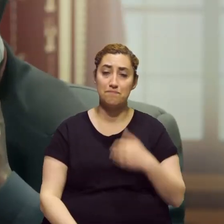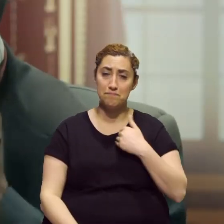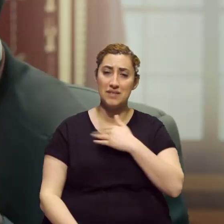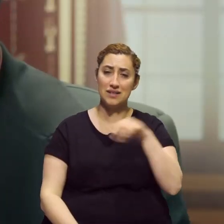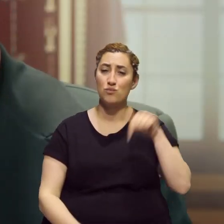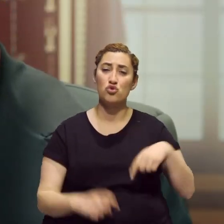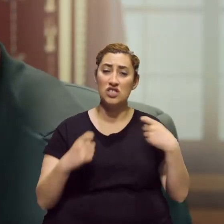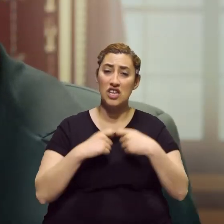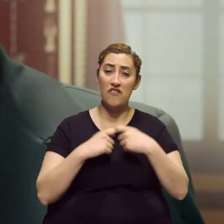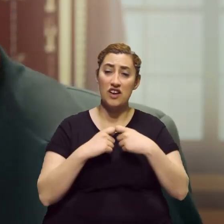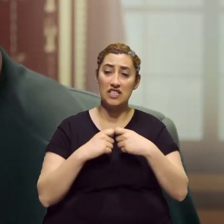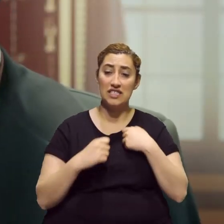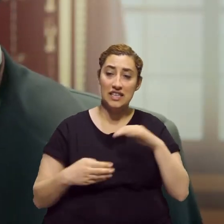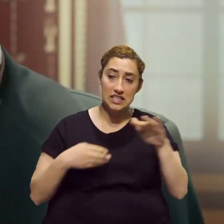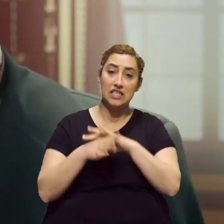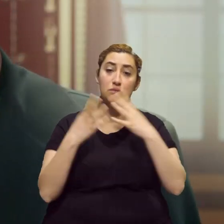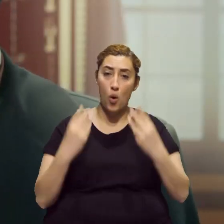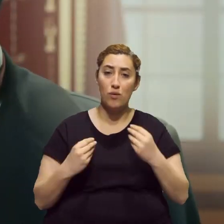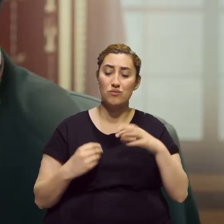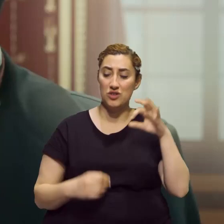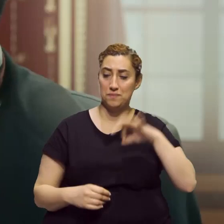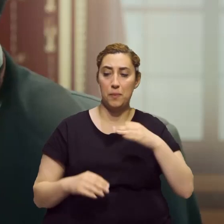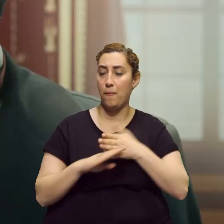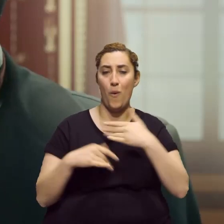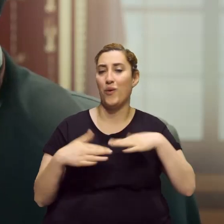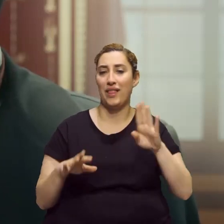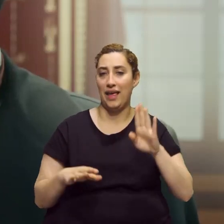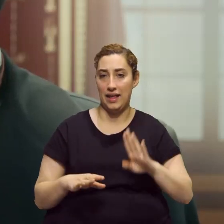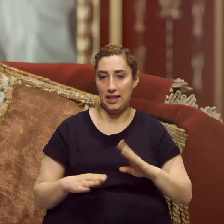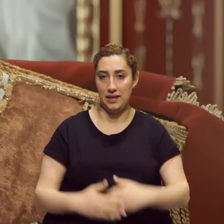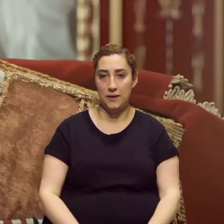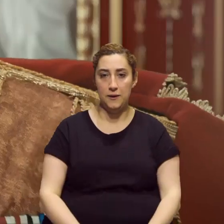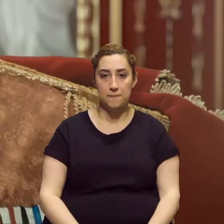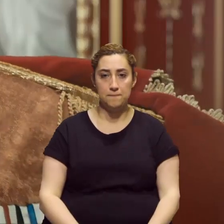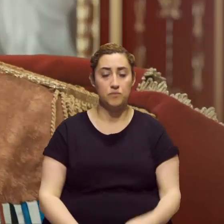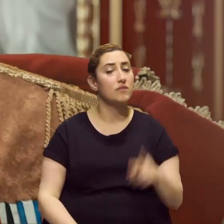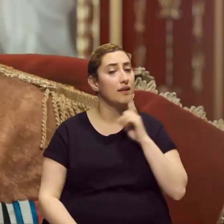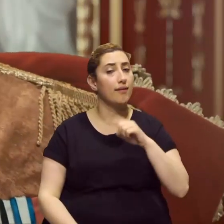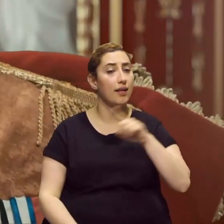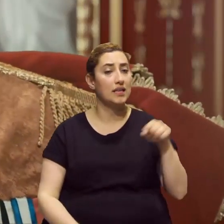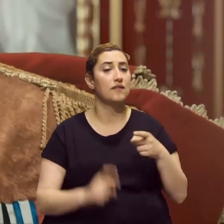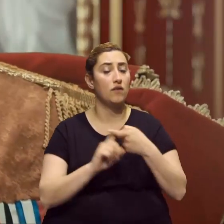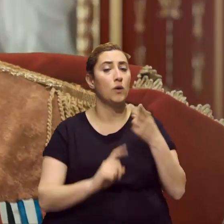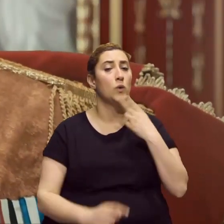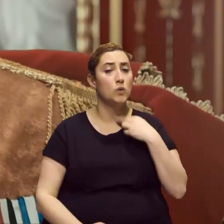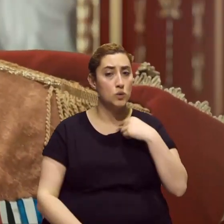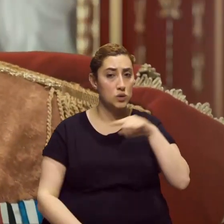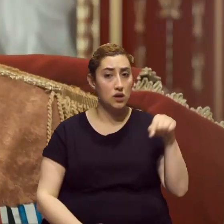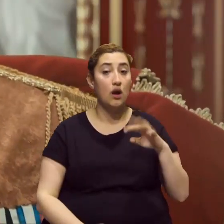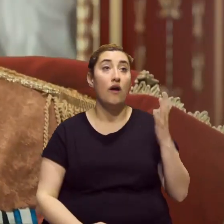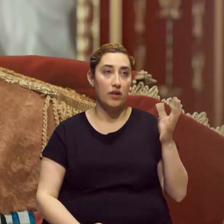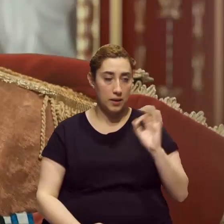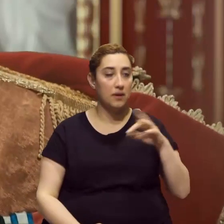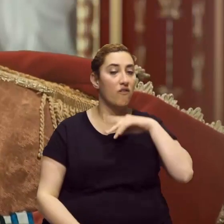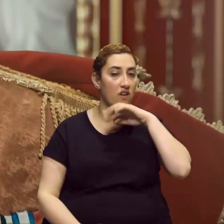Bizim bu savaşa doğrudan katılmamız şu safhada doğru değil majesteleri. İngilizlere, Ruslara ve